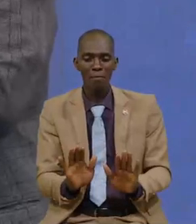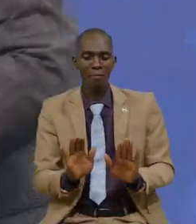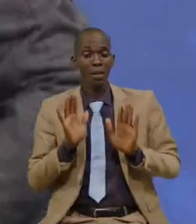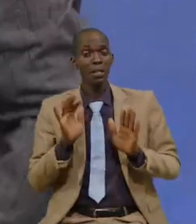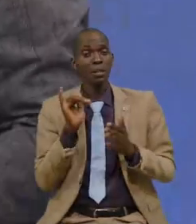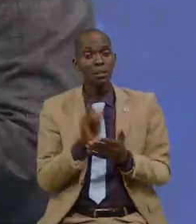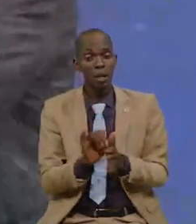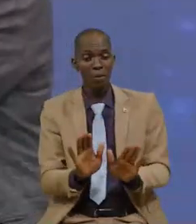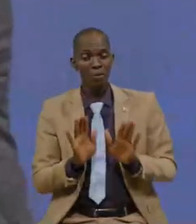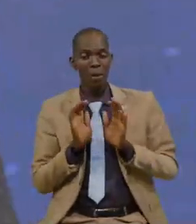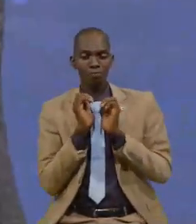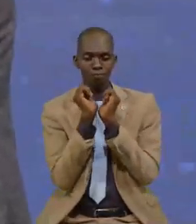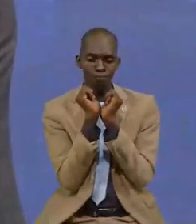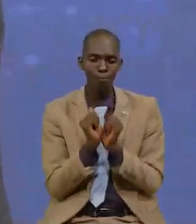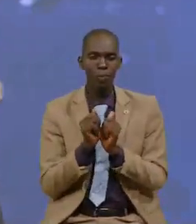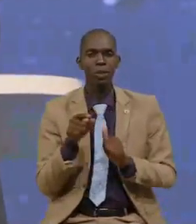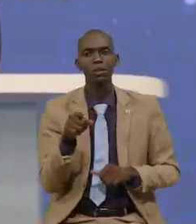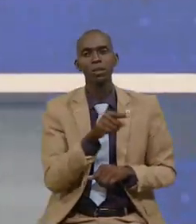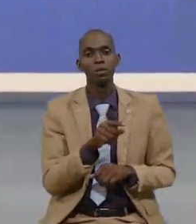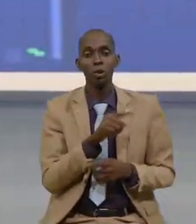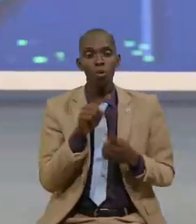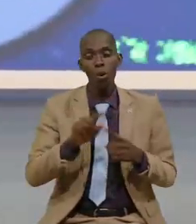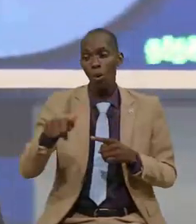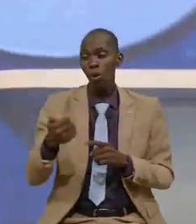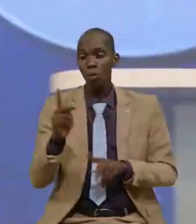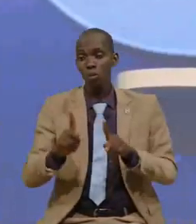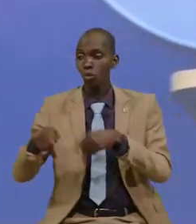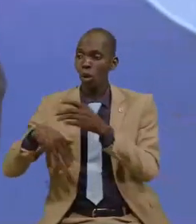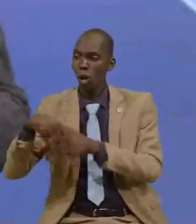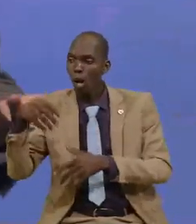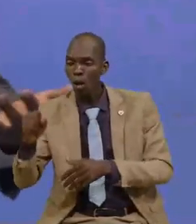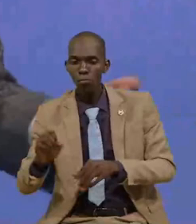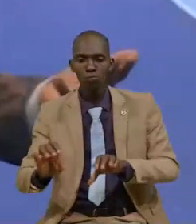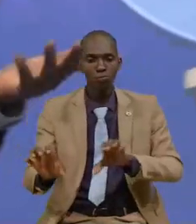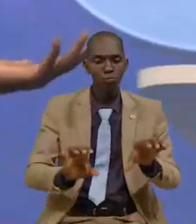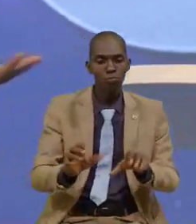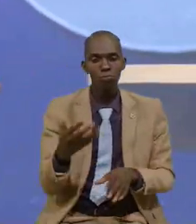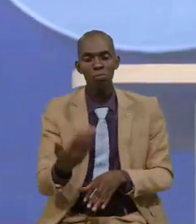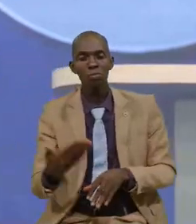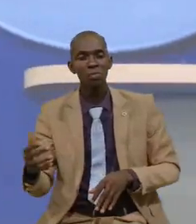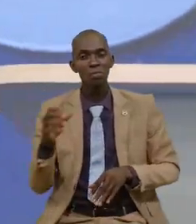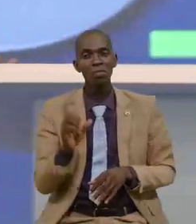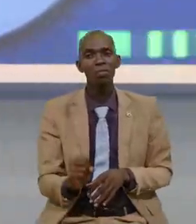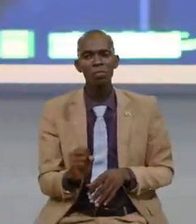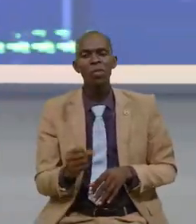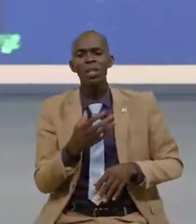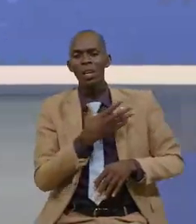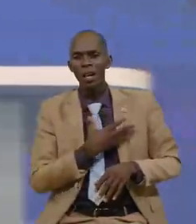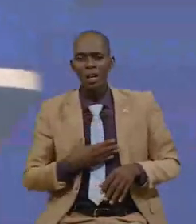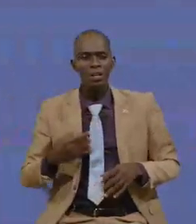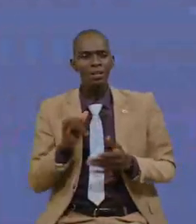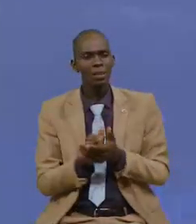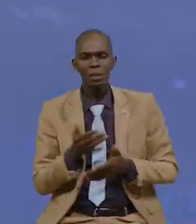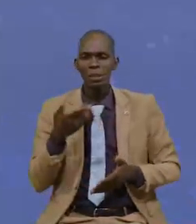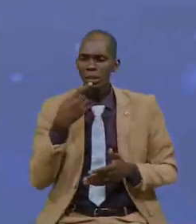et la crainte les lie. Ouais, les gens sortent, les gens les gens font des choses dehors, les gens sortent, ils